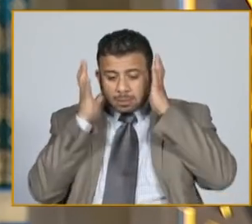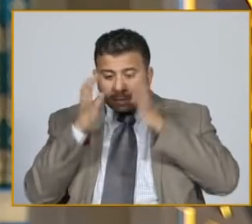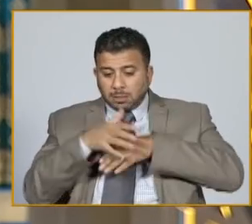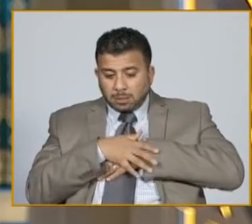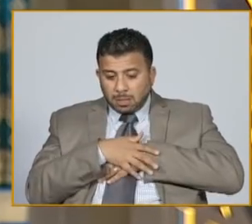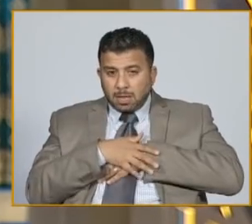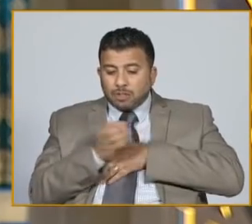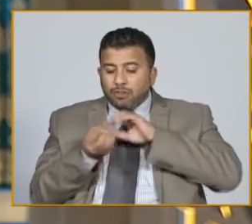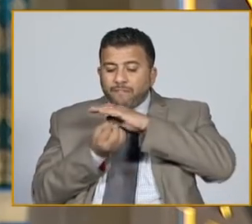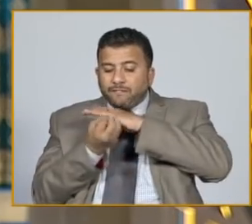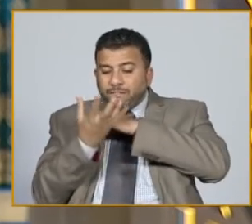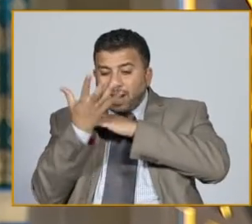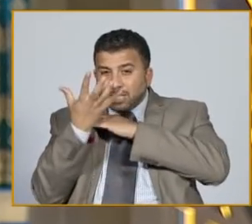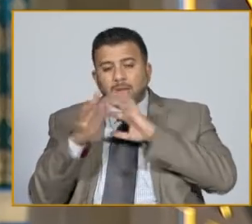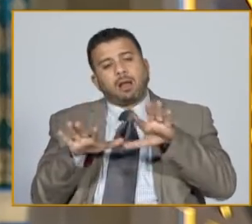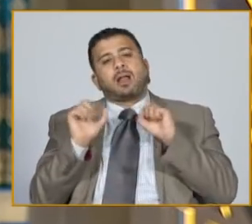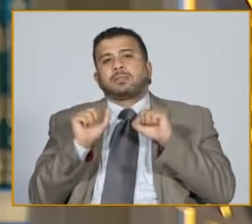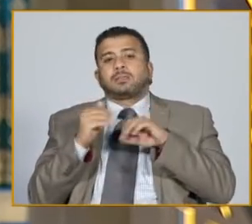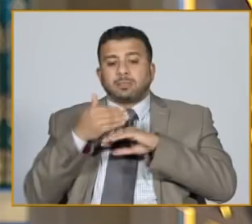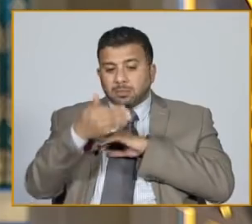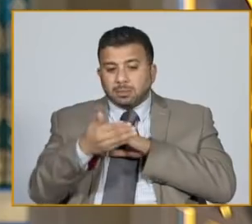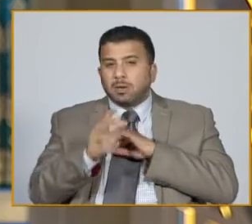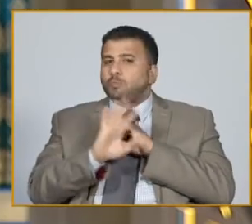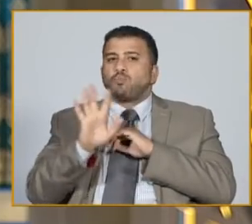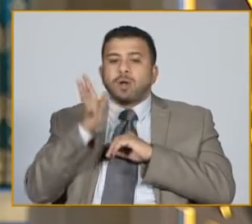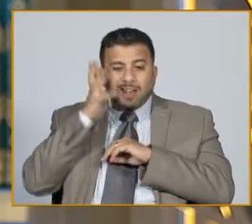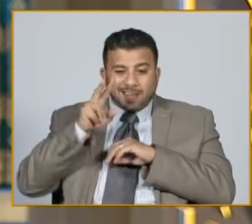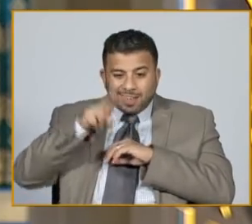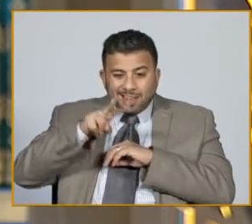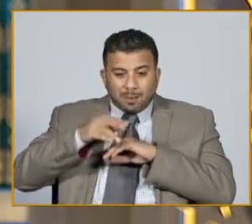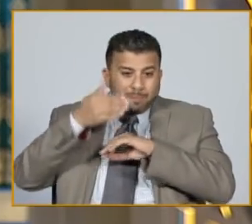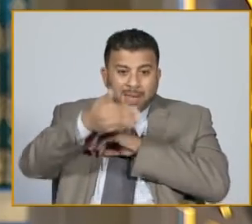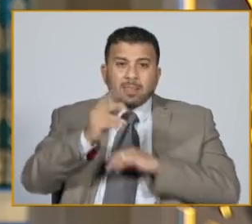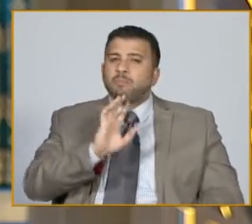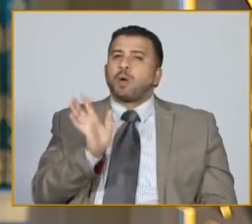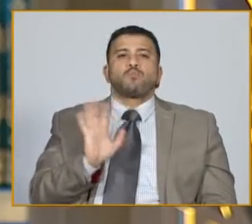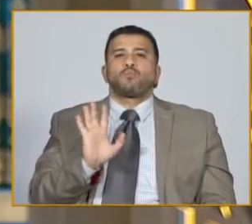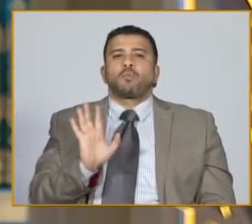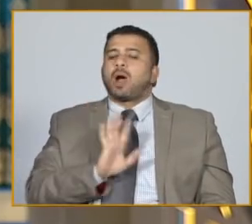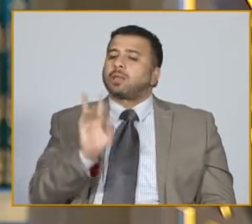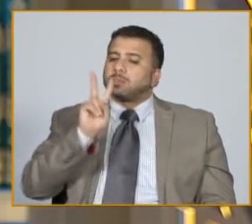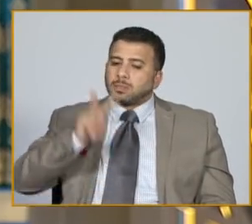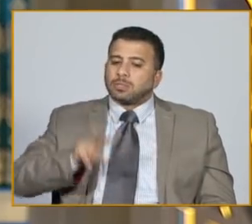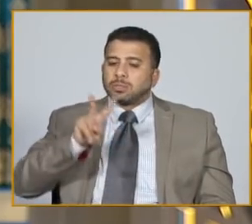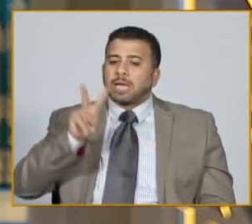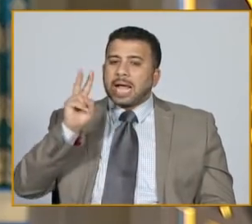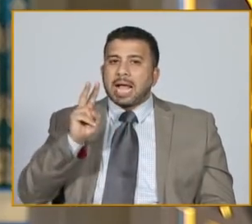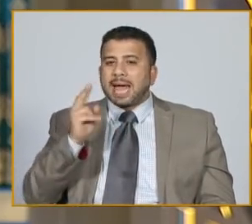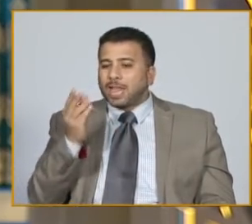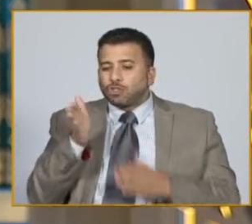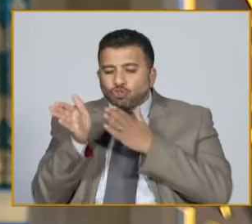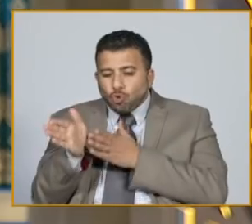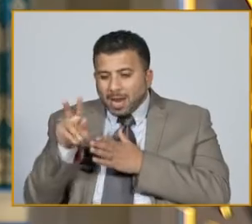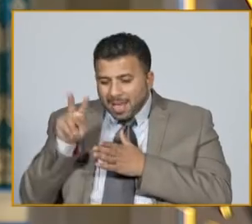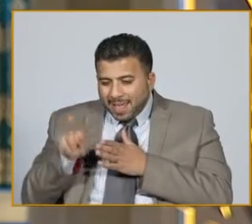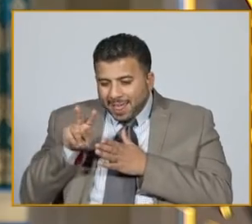الصلاة هو الذي يدخل وقت النهي بالنسبة لها، يدخل وقت النهي بالنسبة له. هذان الوقتان اللي هو